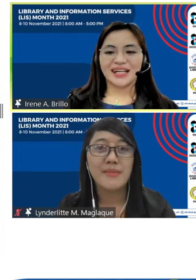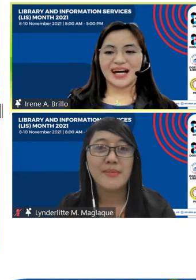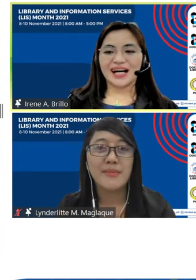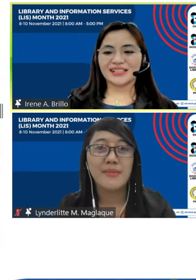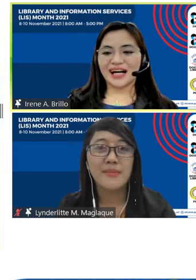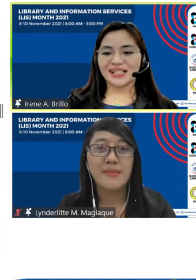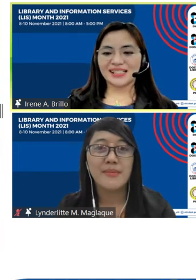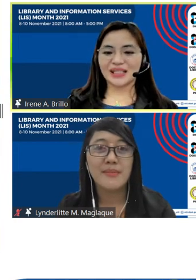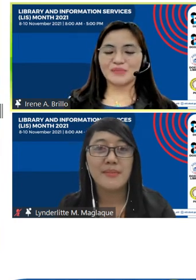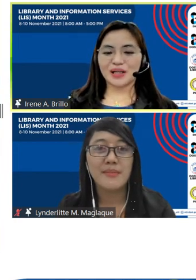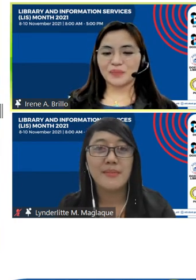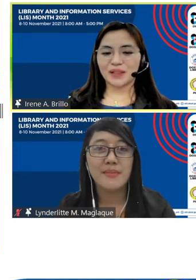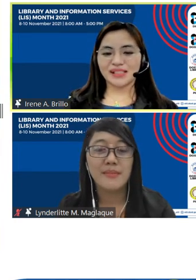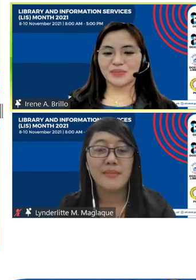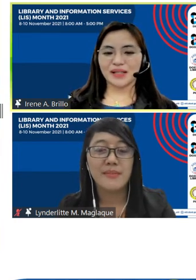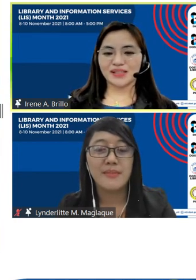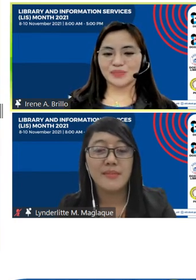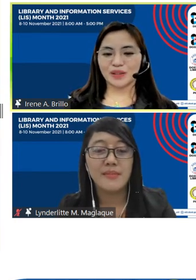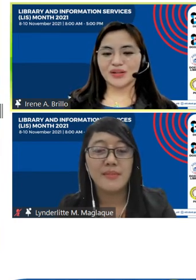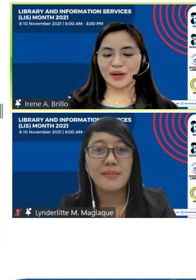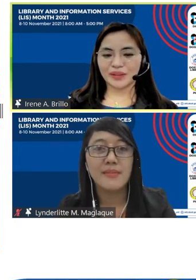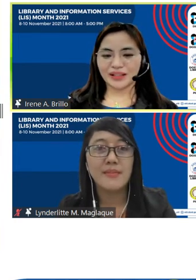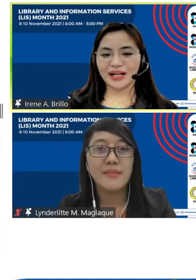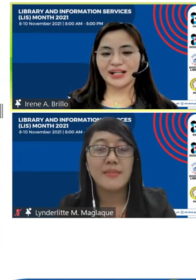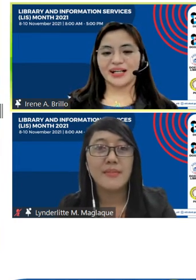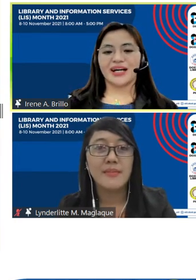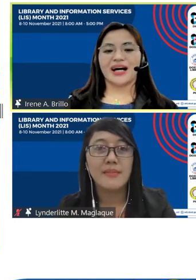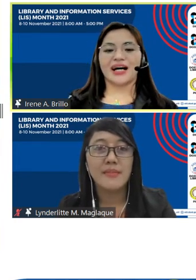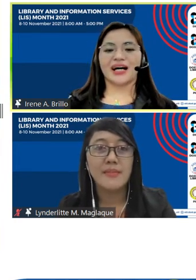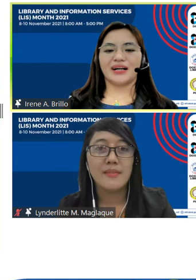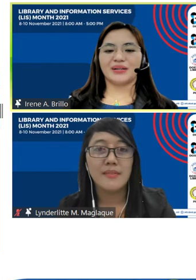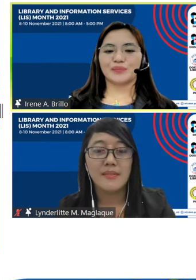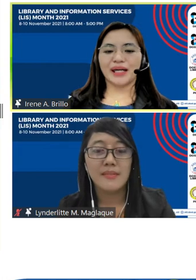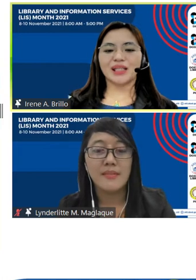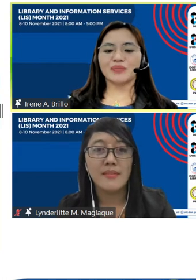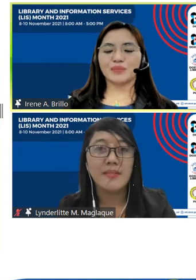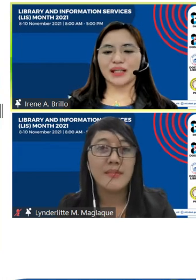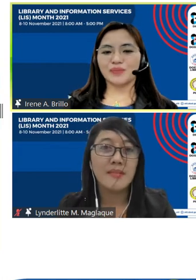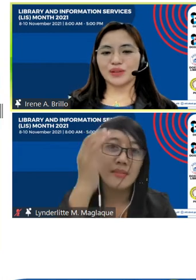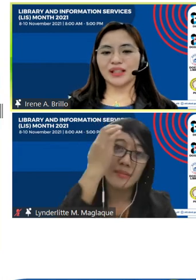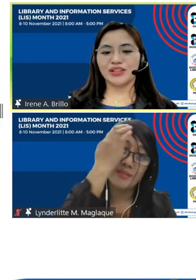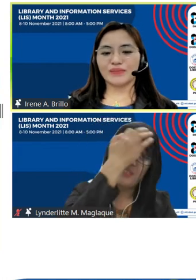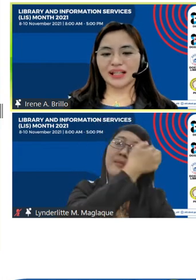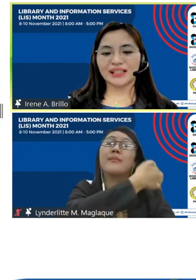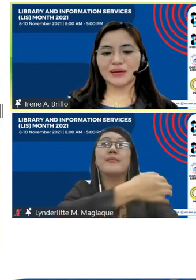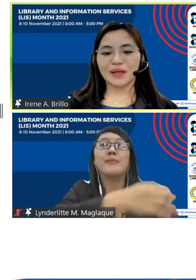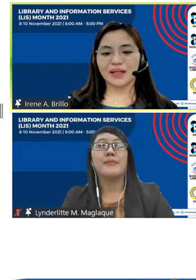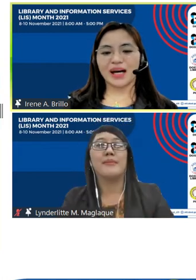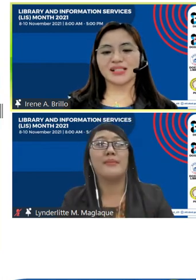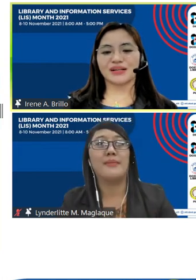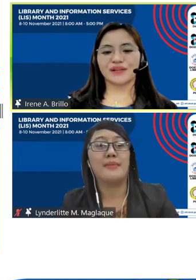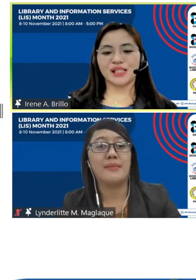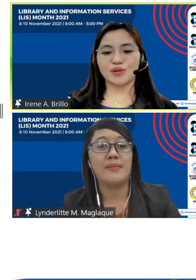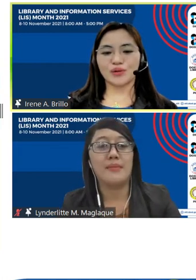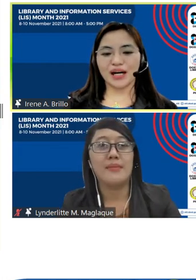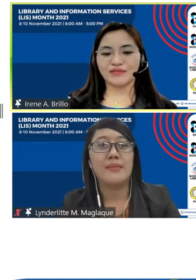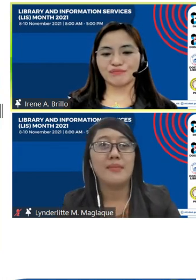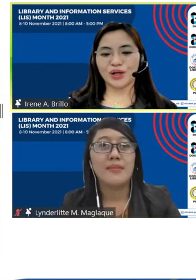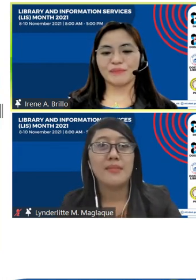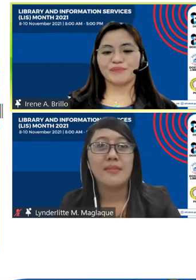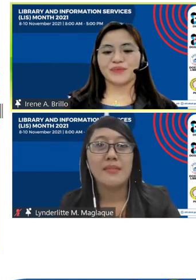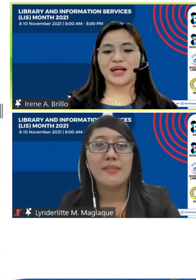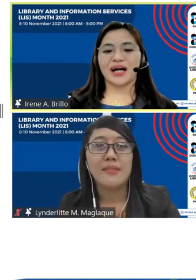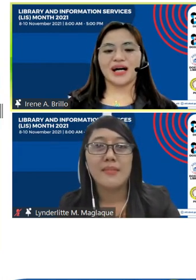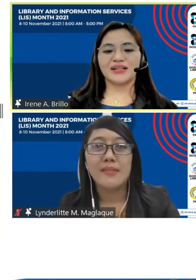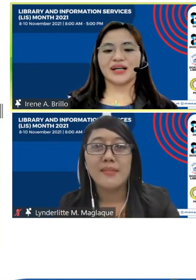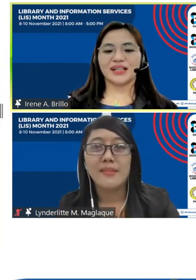Ayan. At sa ating mga participants po ng webinar, pwedeng-pwede po ninyong makita mamaya sa Facebook Live